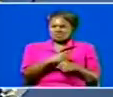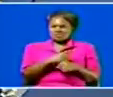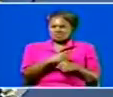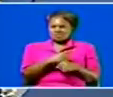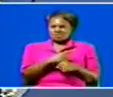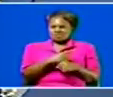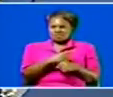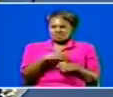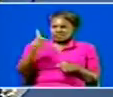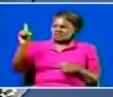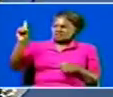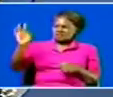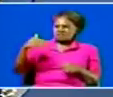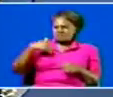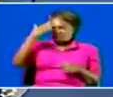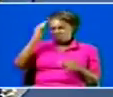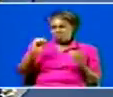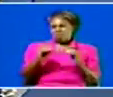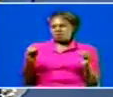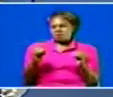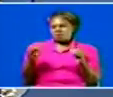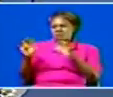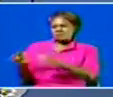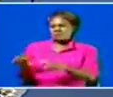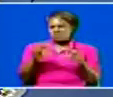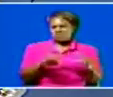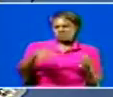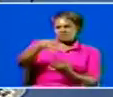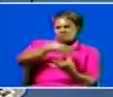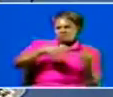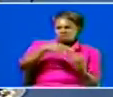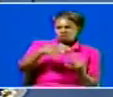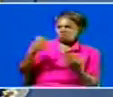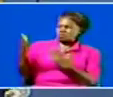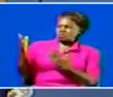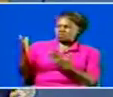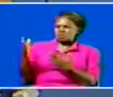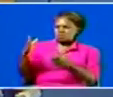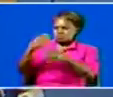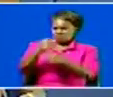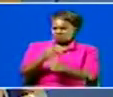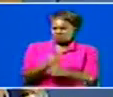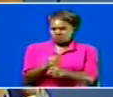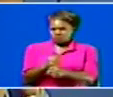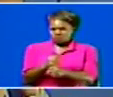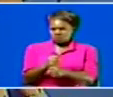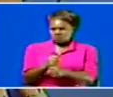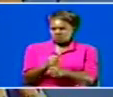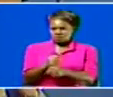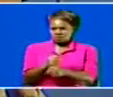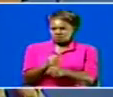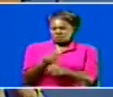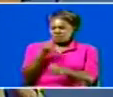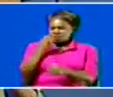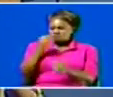week at CG KDF ni nini. Kwaza imetoka Masafara Foundation. Imetoka Masafara Foundation. Company, eh. Kabisa. Kabisa. So naikula na pride,